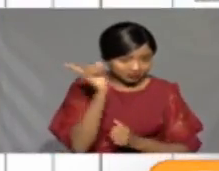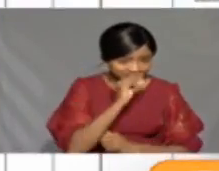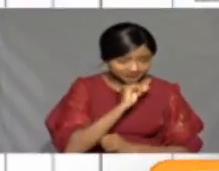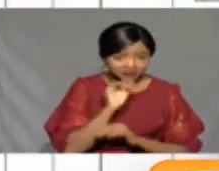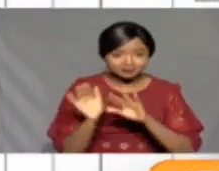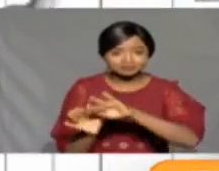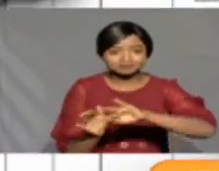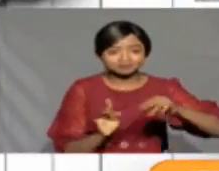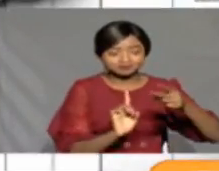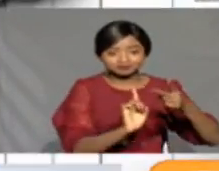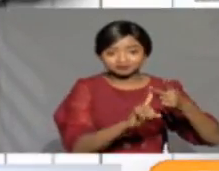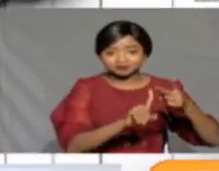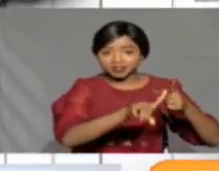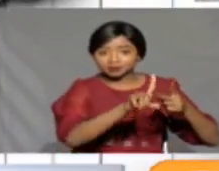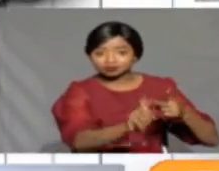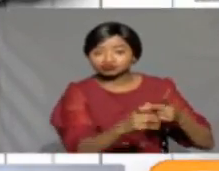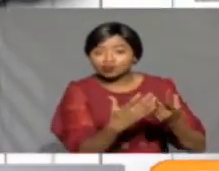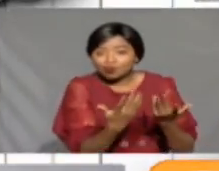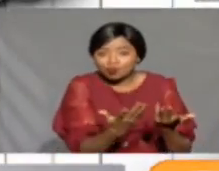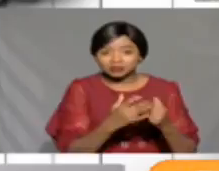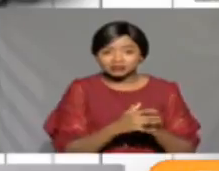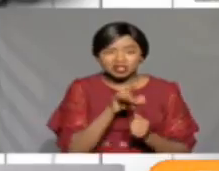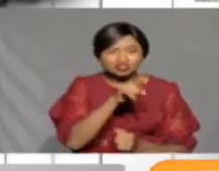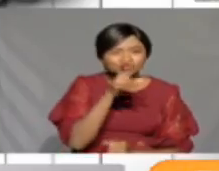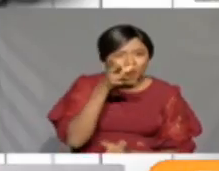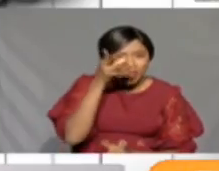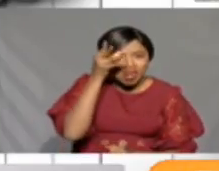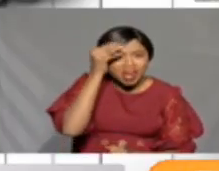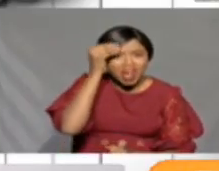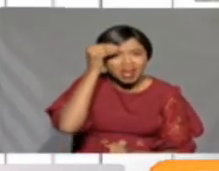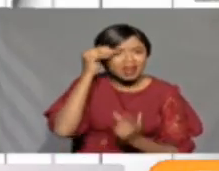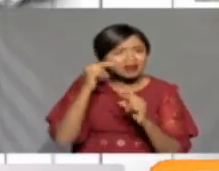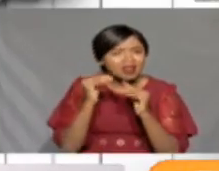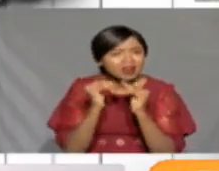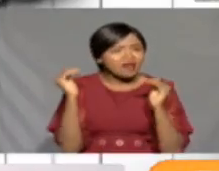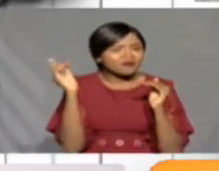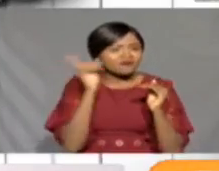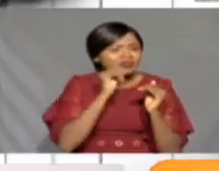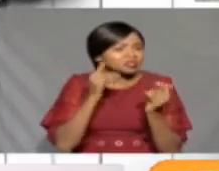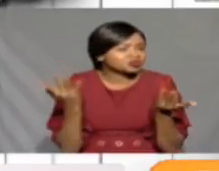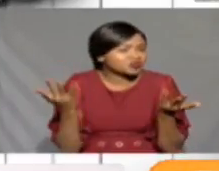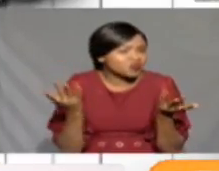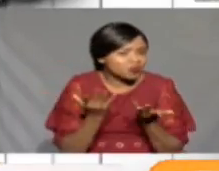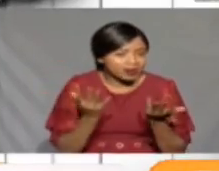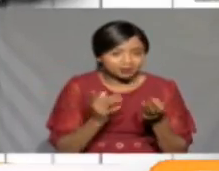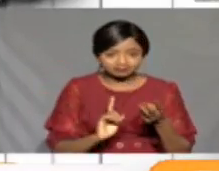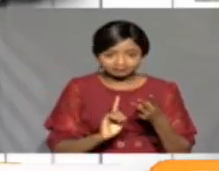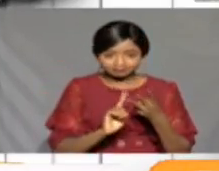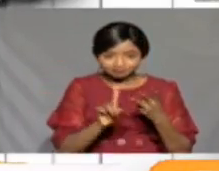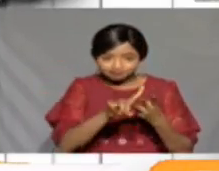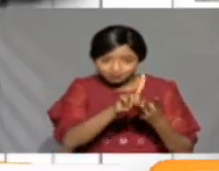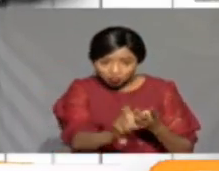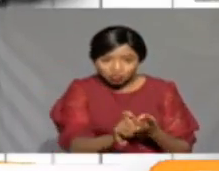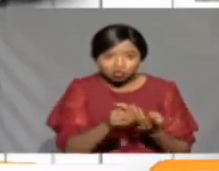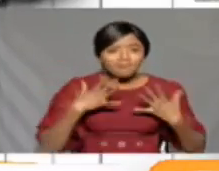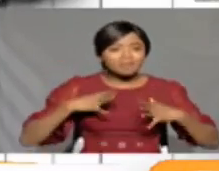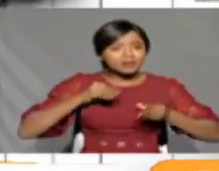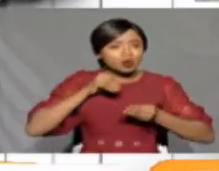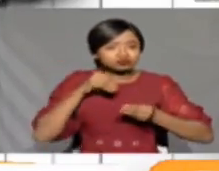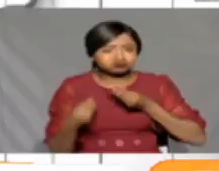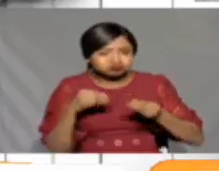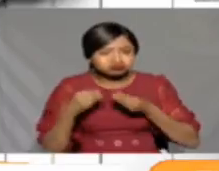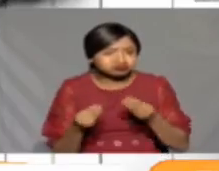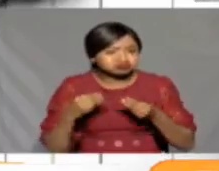Swali jingine likiwa ni kiwango cha elimu mtu alicho nacho. Maswali kuhusu wanaoishi na ulemavu